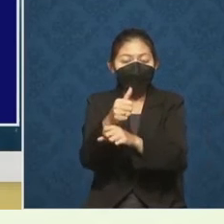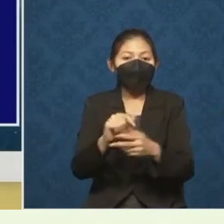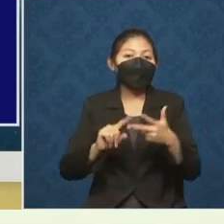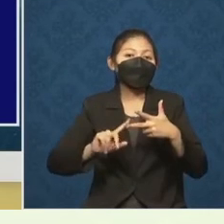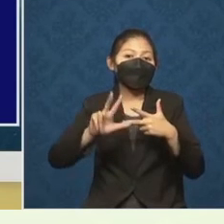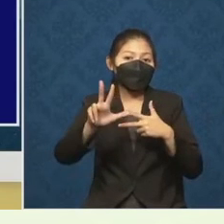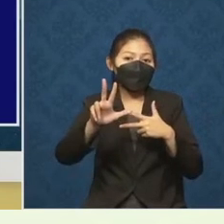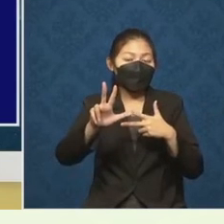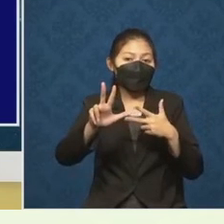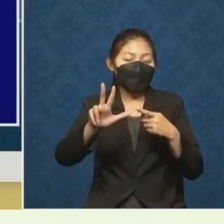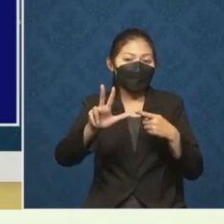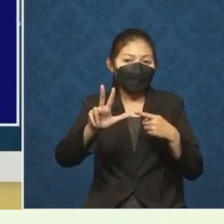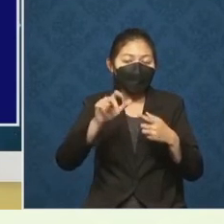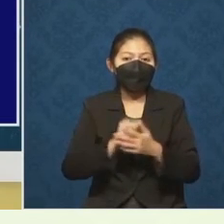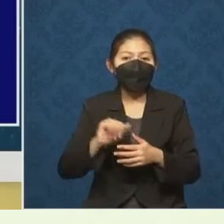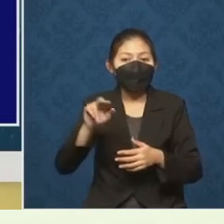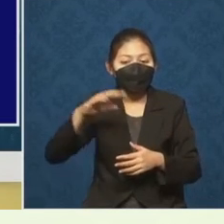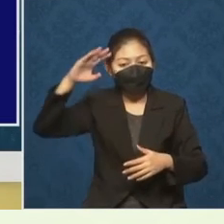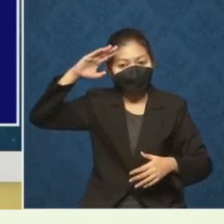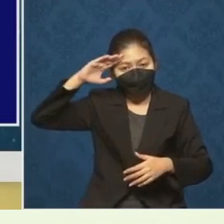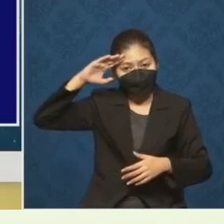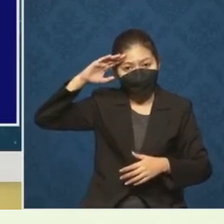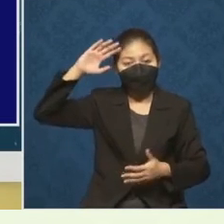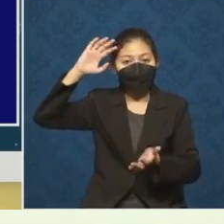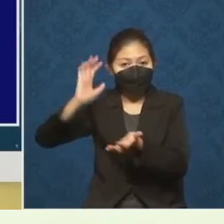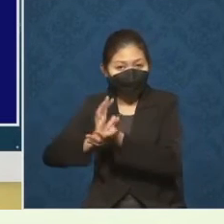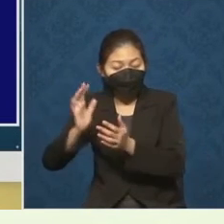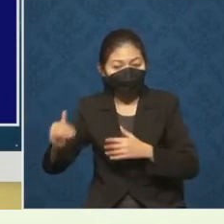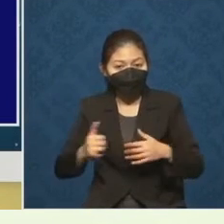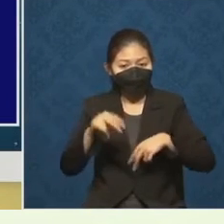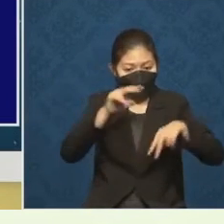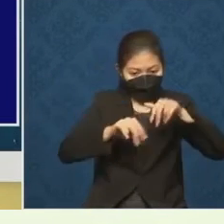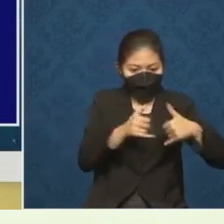ช้ตำรวจทหารนะเป็นเจ้าหน้าที่ในการสืบสวนจับกลุ่มนะ